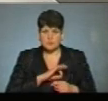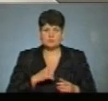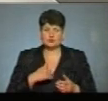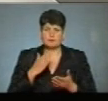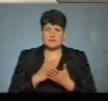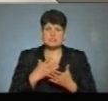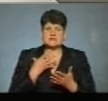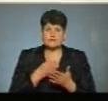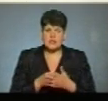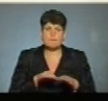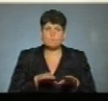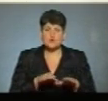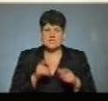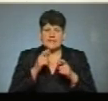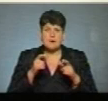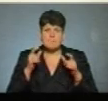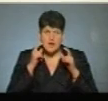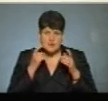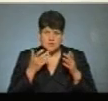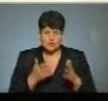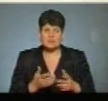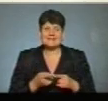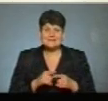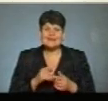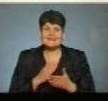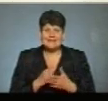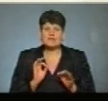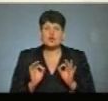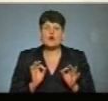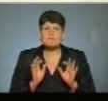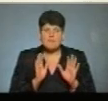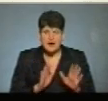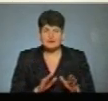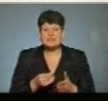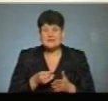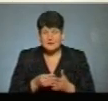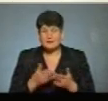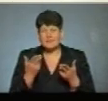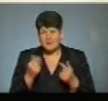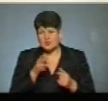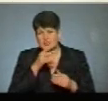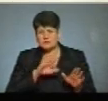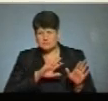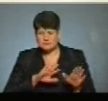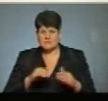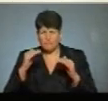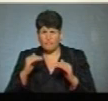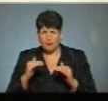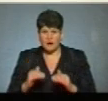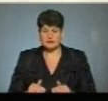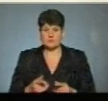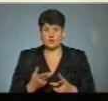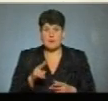використовувати. Тобто ми будемо мати своє пошиття масок на даний момент. Тобто це є теж нормально. І чи ціна? Так, з часом ціна впаде.